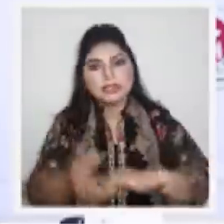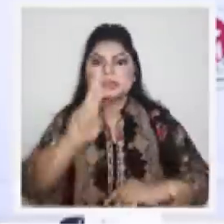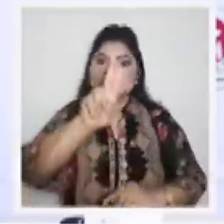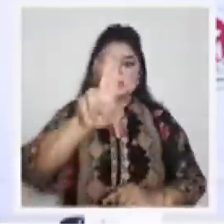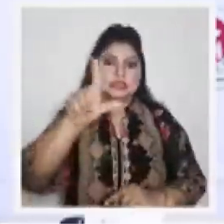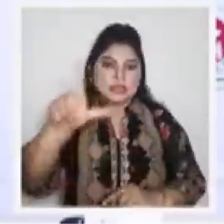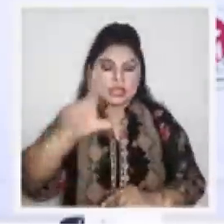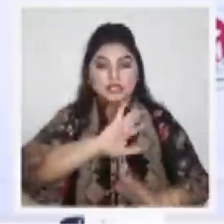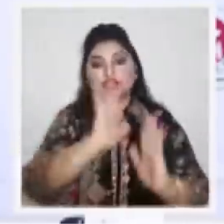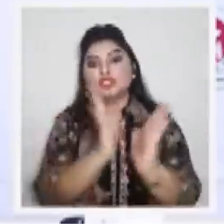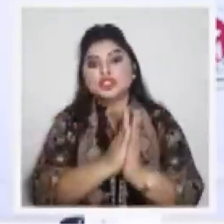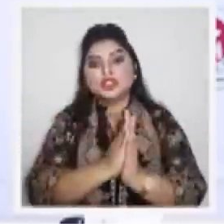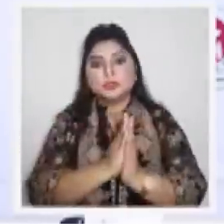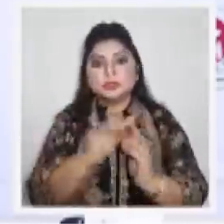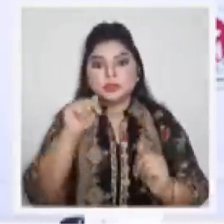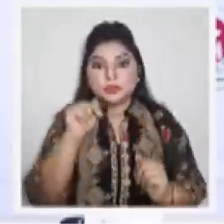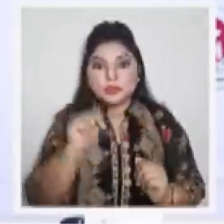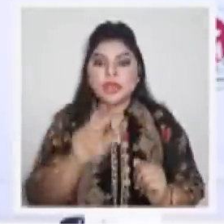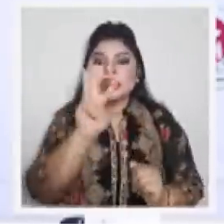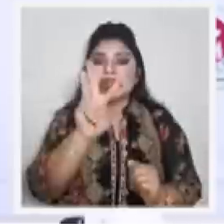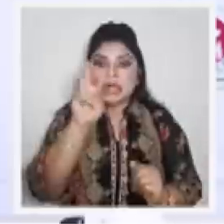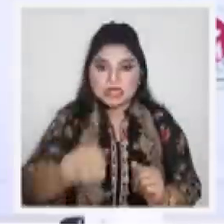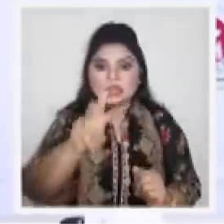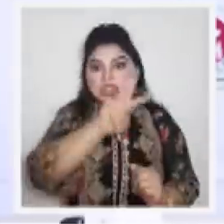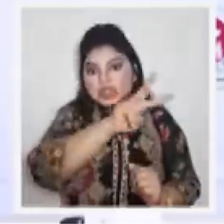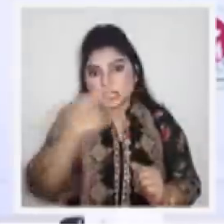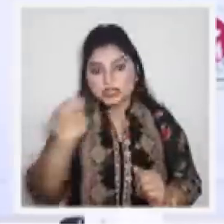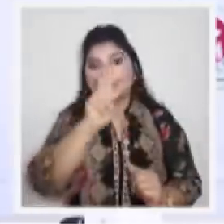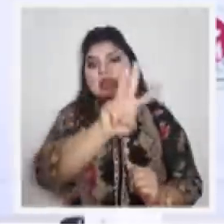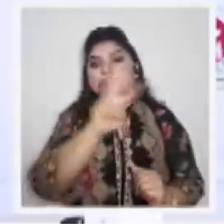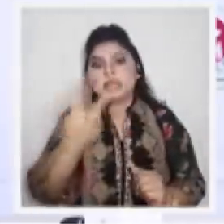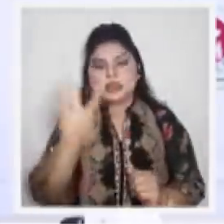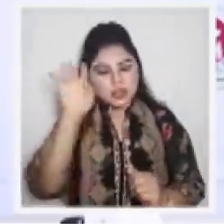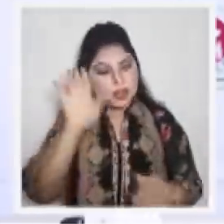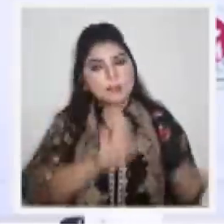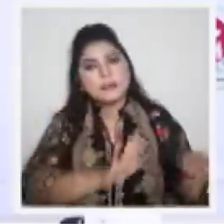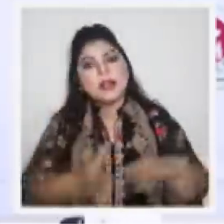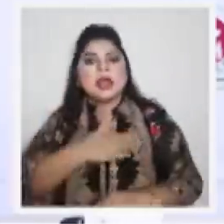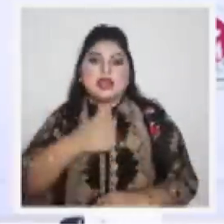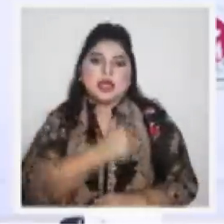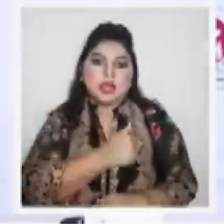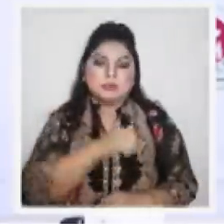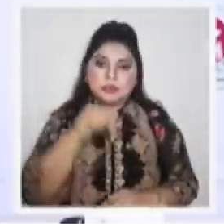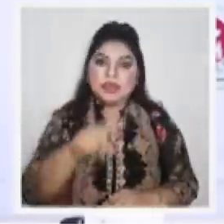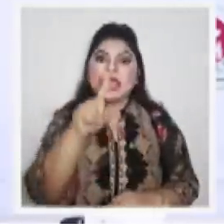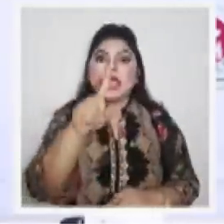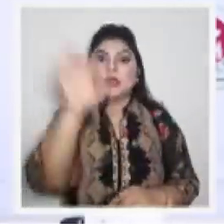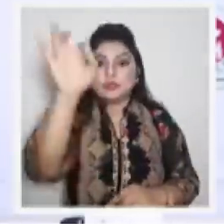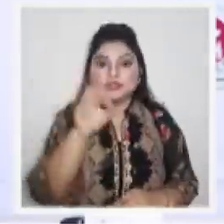গত 24 ঘন্টায় কোভিড-19 আক্রান্ত হয়ে মৃত্যুবরণ করেছেন 27 জন এবং এ পর্যন্ত মৃত্যুবরণ করেছেন